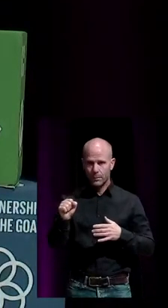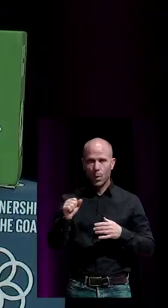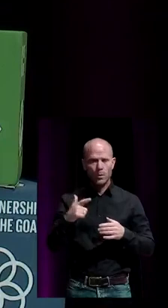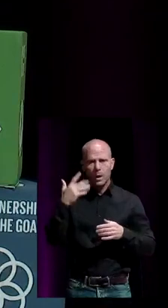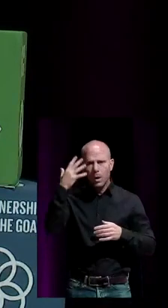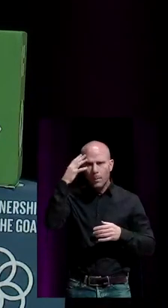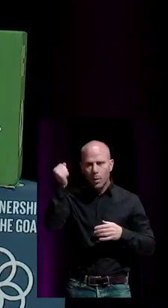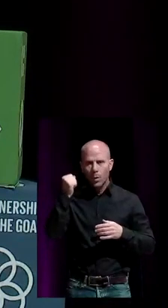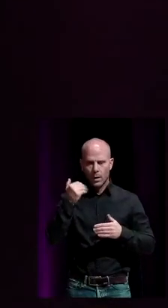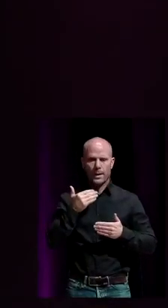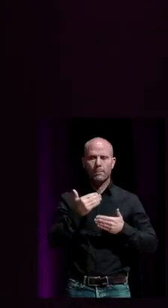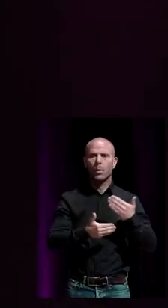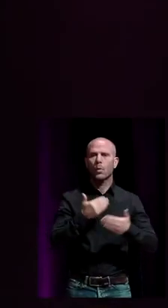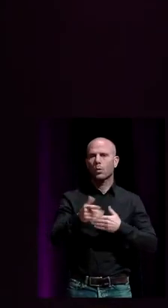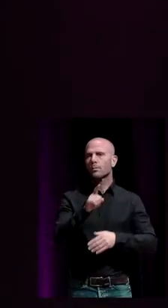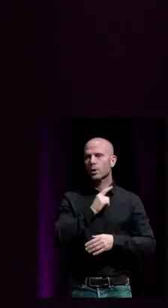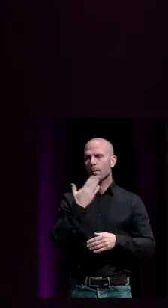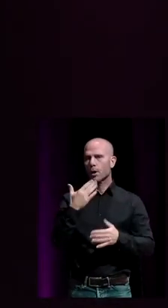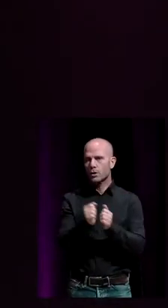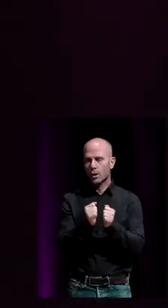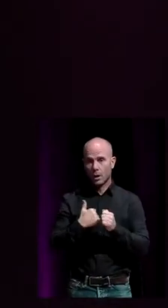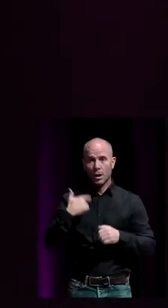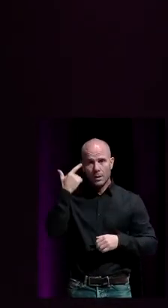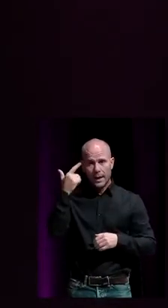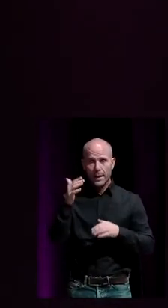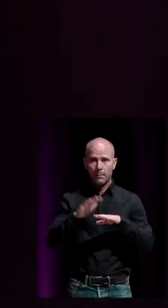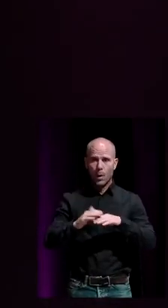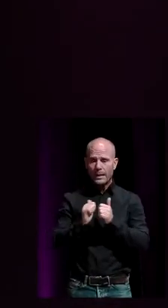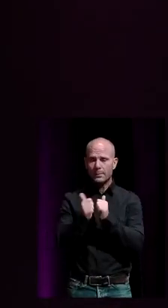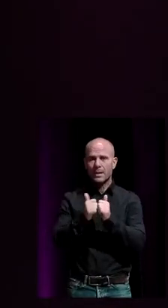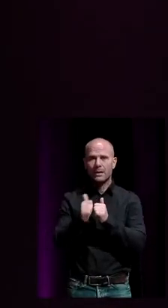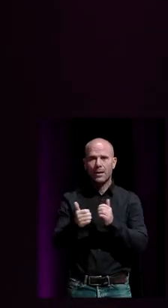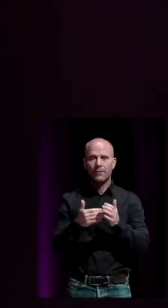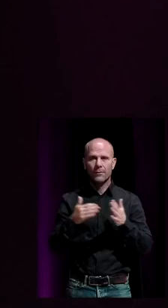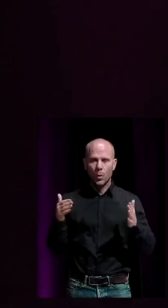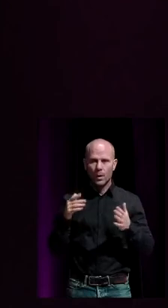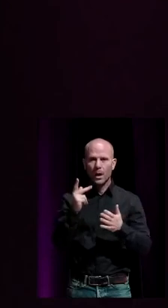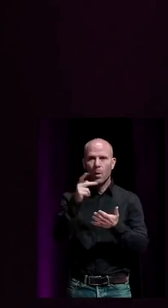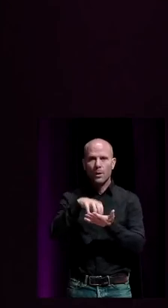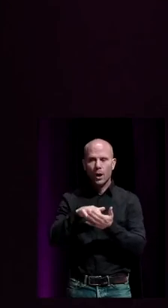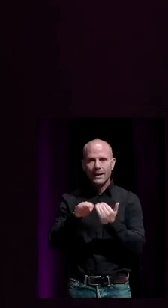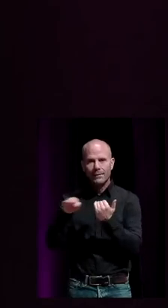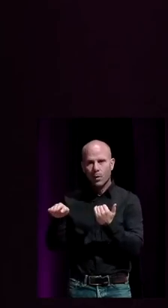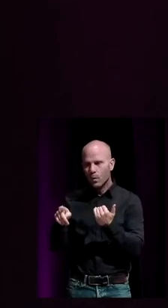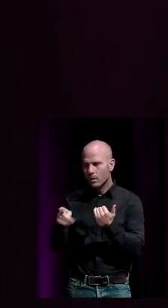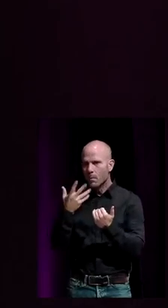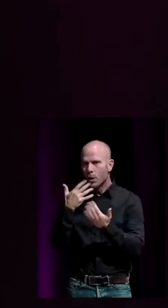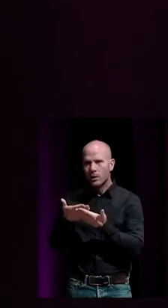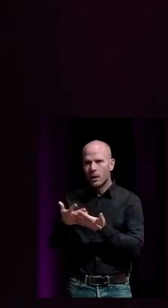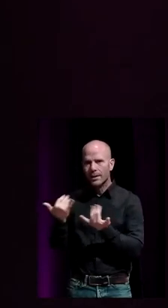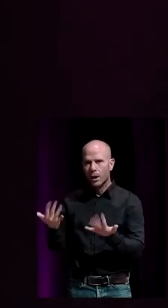det pågår också väldigt mycket bra. Jag tänker på de representanter från den kommunala nivån som pratade.